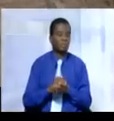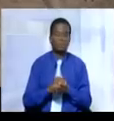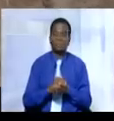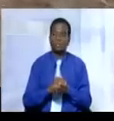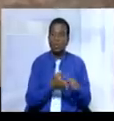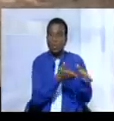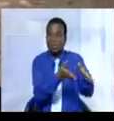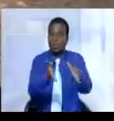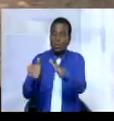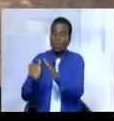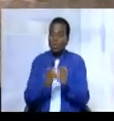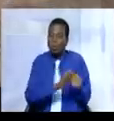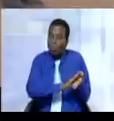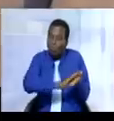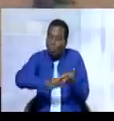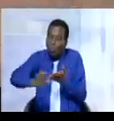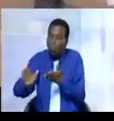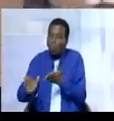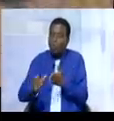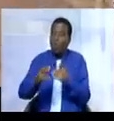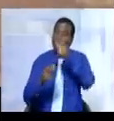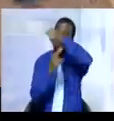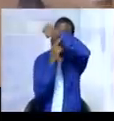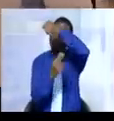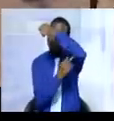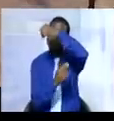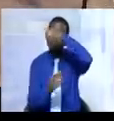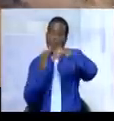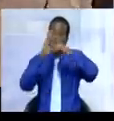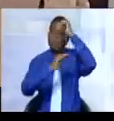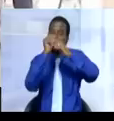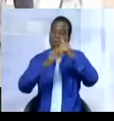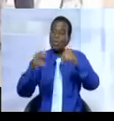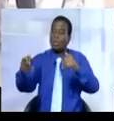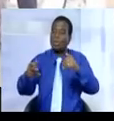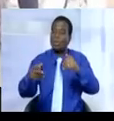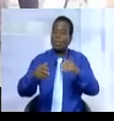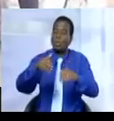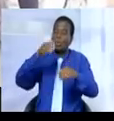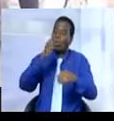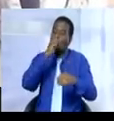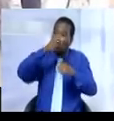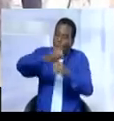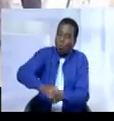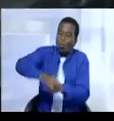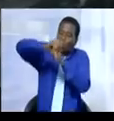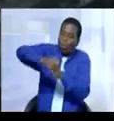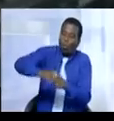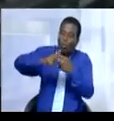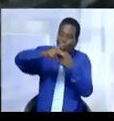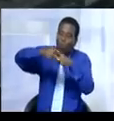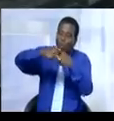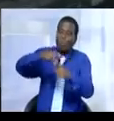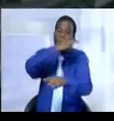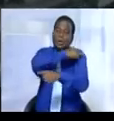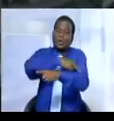Routes en cours de reprofilage, ponts à reconstruire ou à réparer, pompes villageoises à réhabiliter ou à construire,